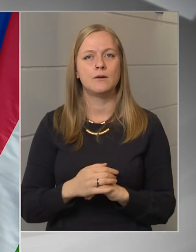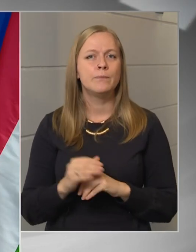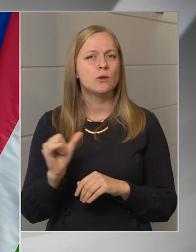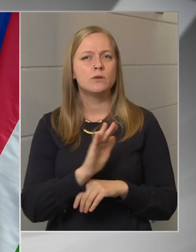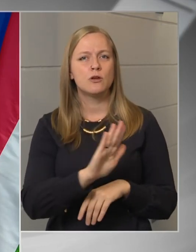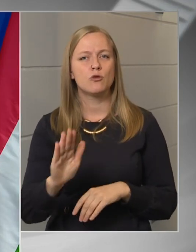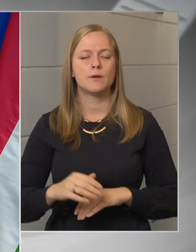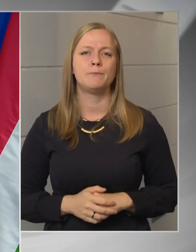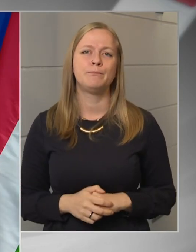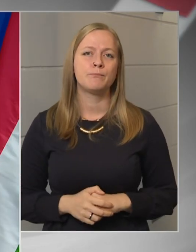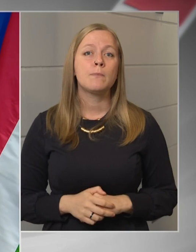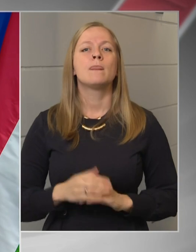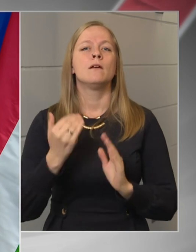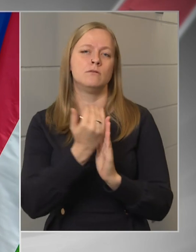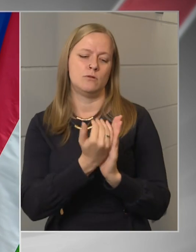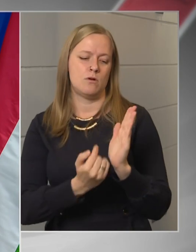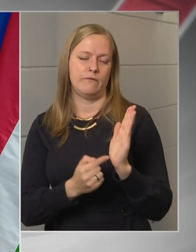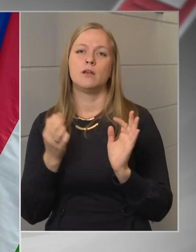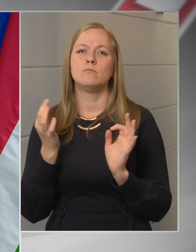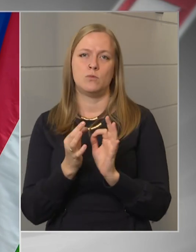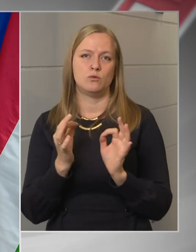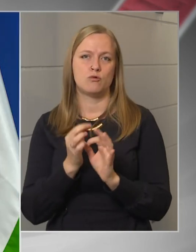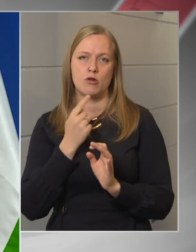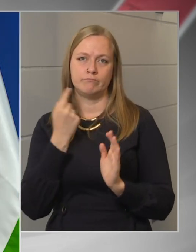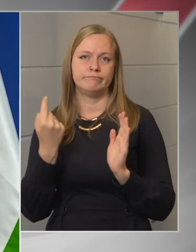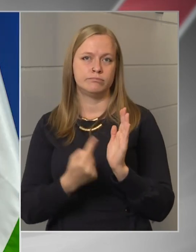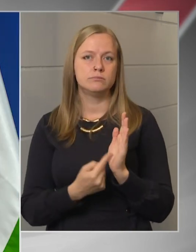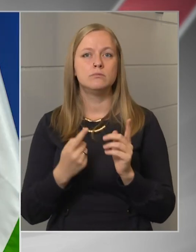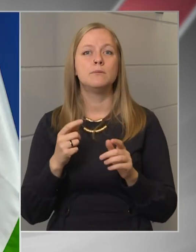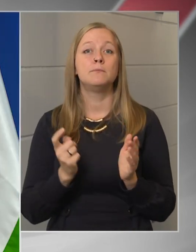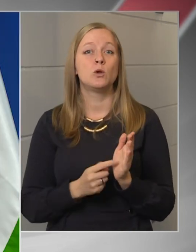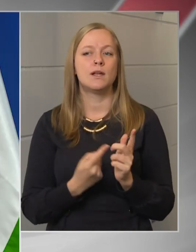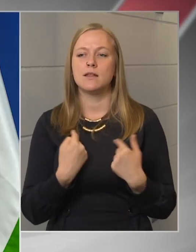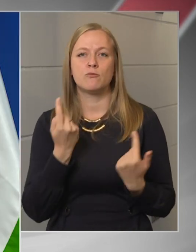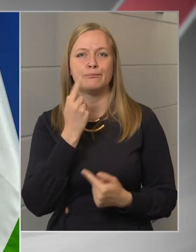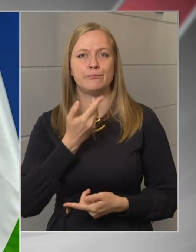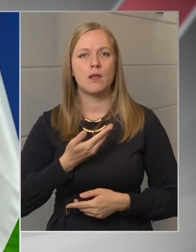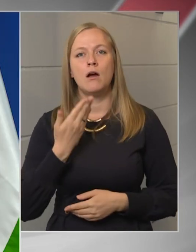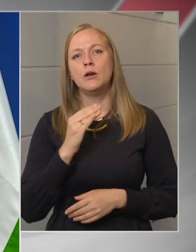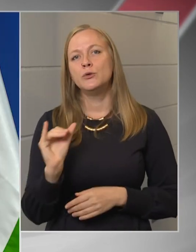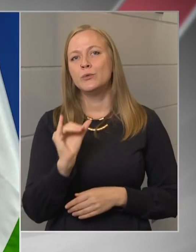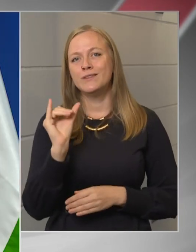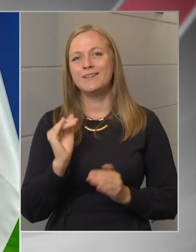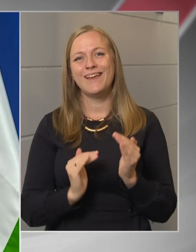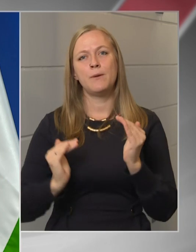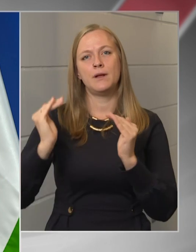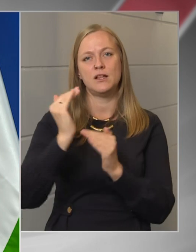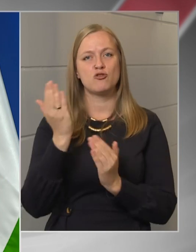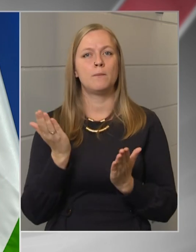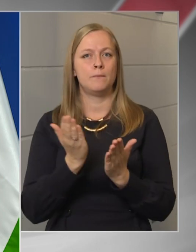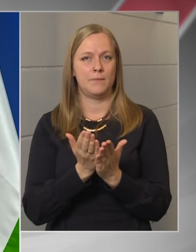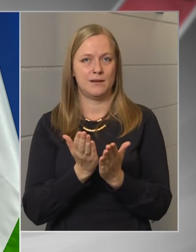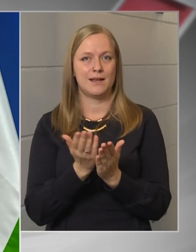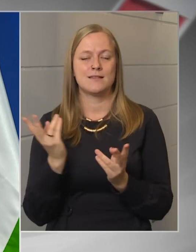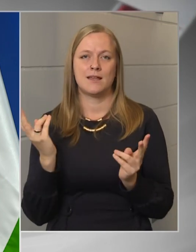törvény pontosan meghatározza, hogy a kötelezettségünk az, hogyha a nyugdíj emelés mértékénél